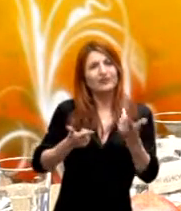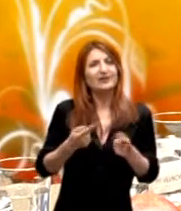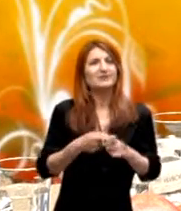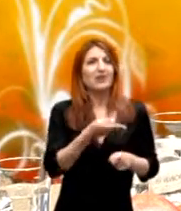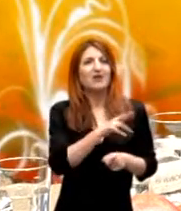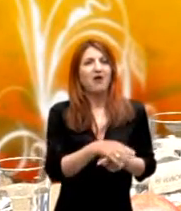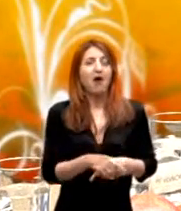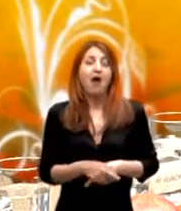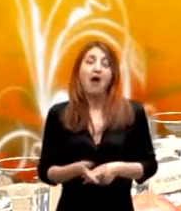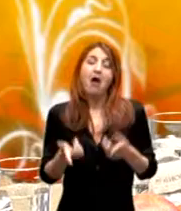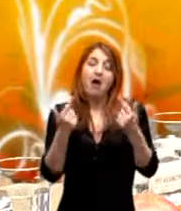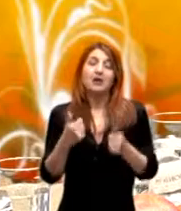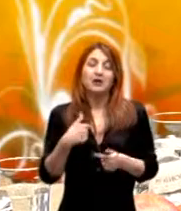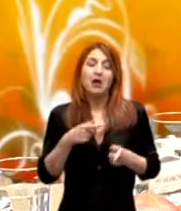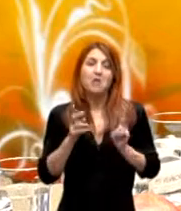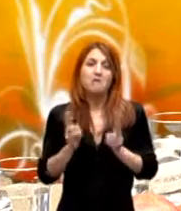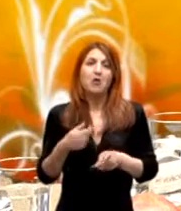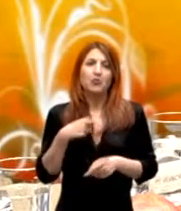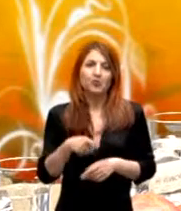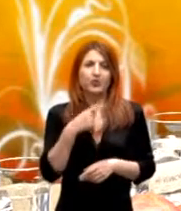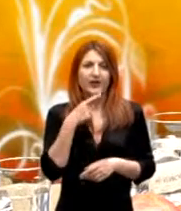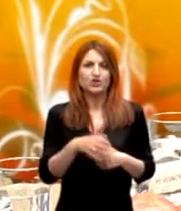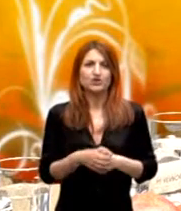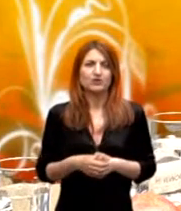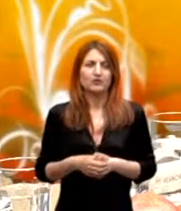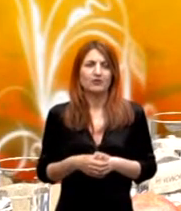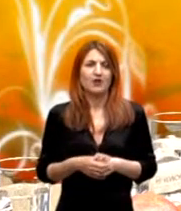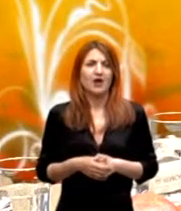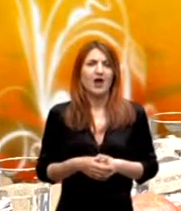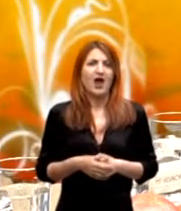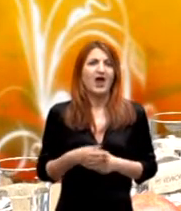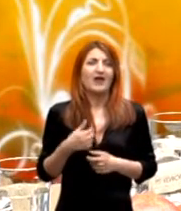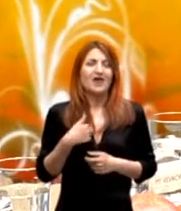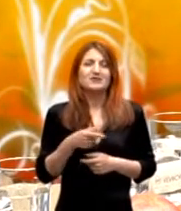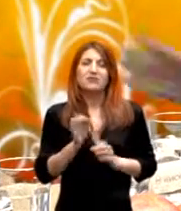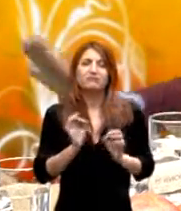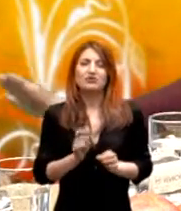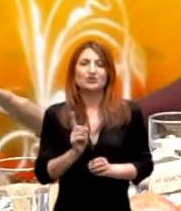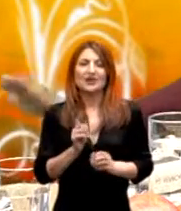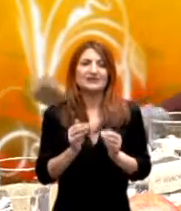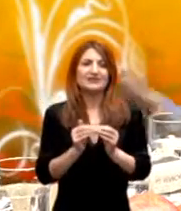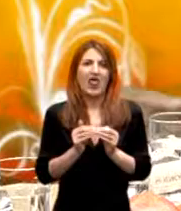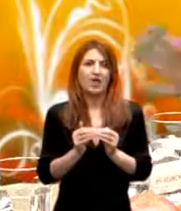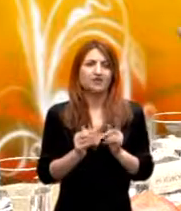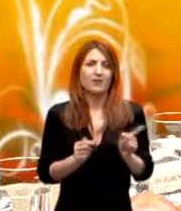nečemu. Ja vam mogu reći da duboko se ne bi složila s tim.